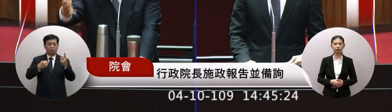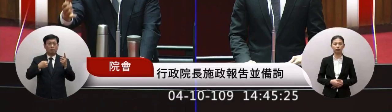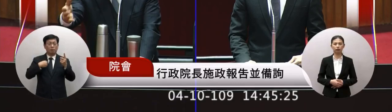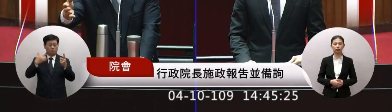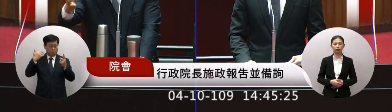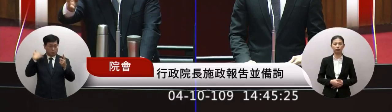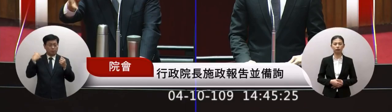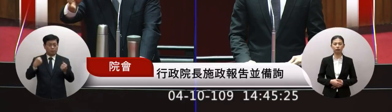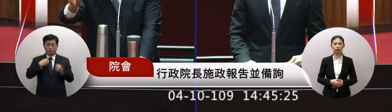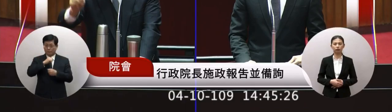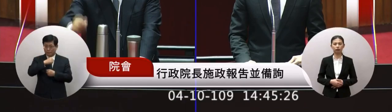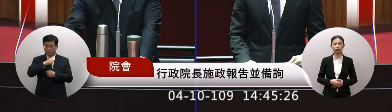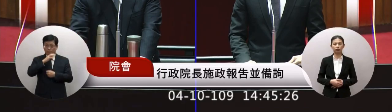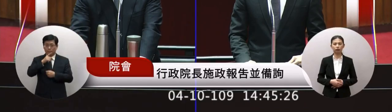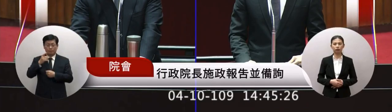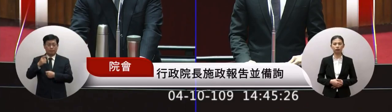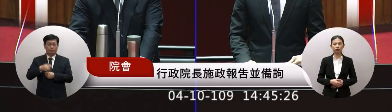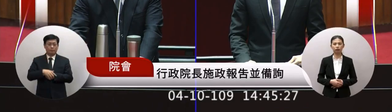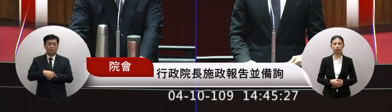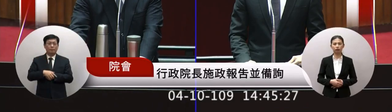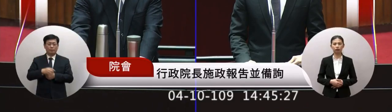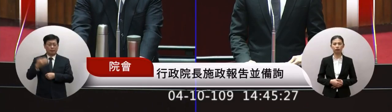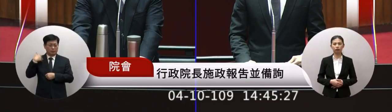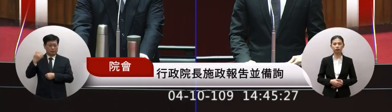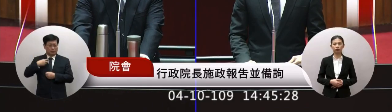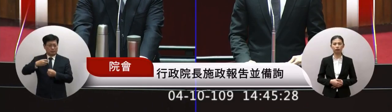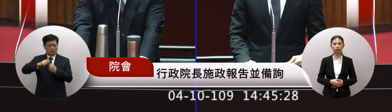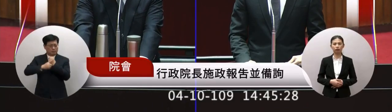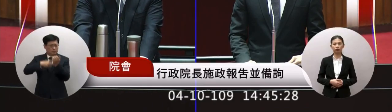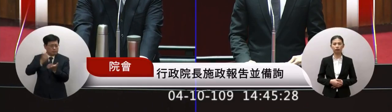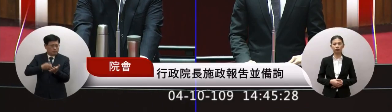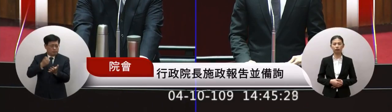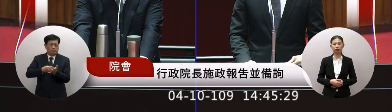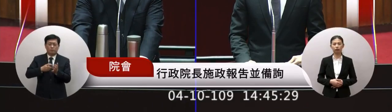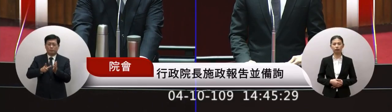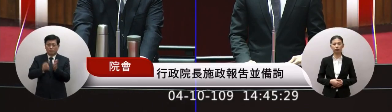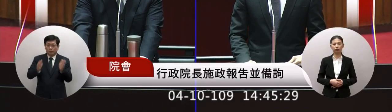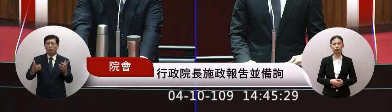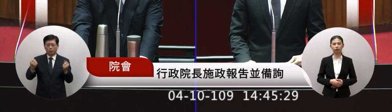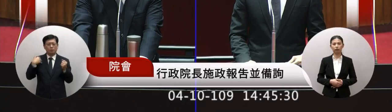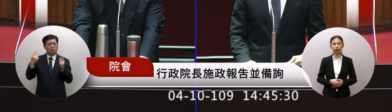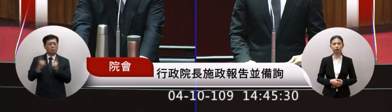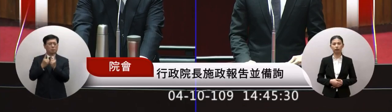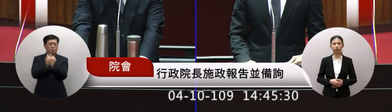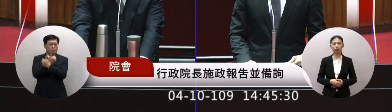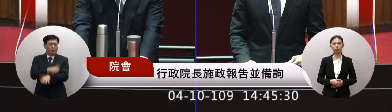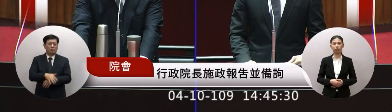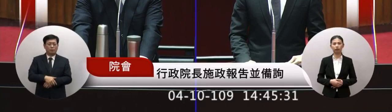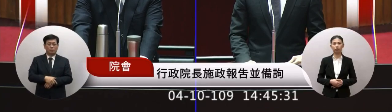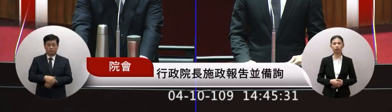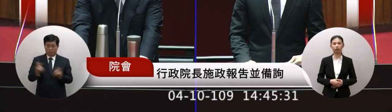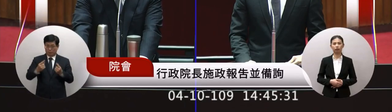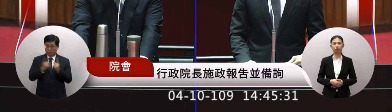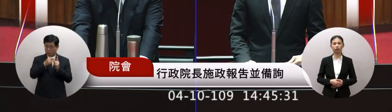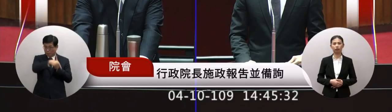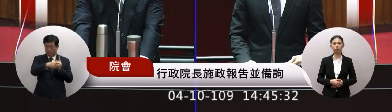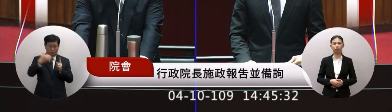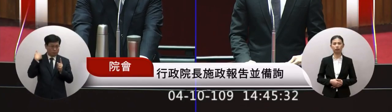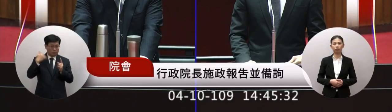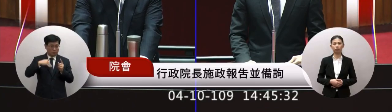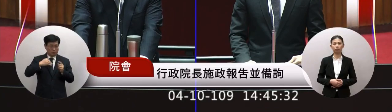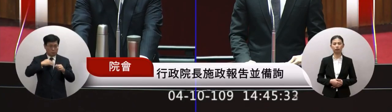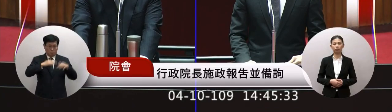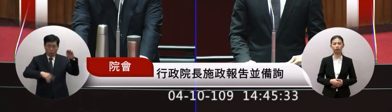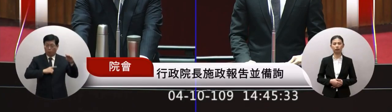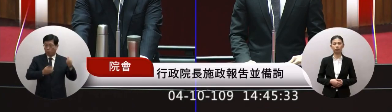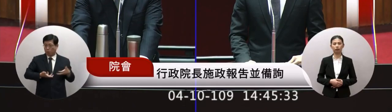伫台湾伫迄个白色戒严的时代，阮都有赢过吼、哦。所以尤其特别对这前辈的